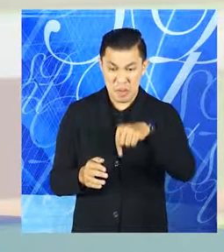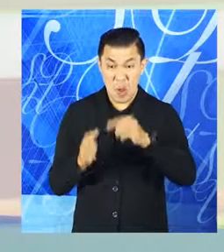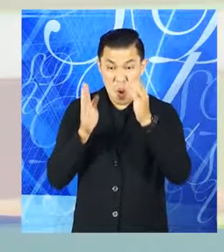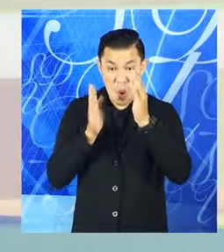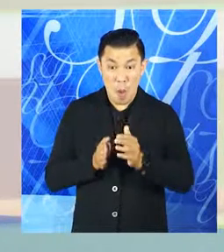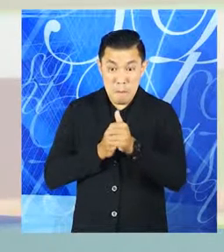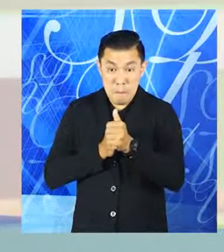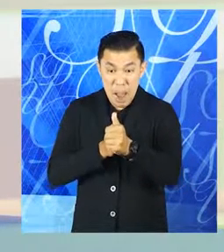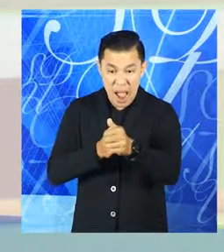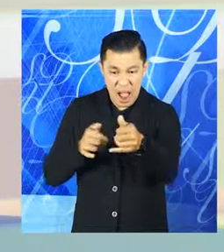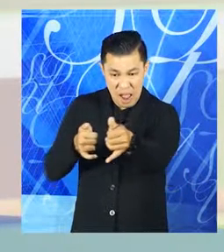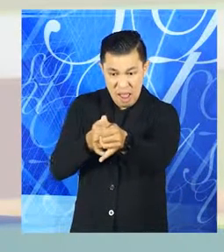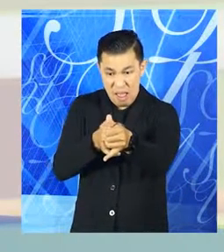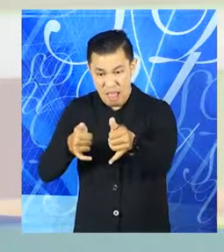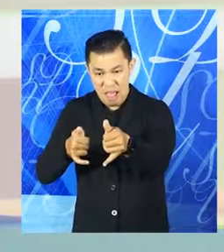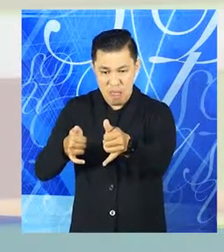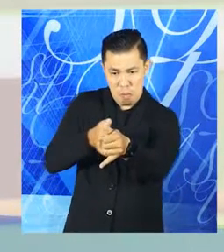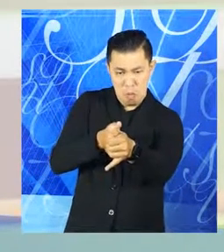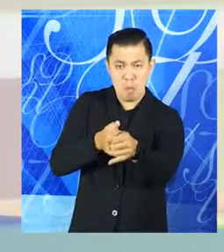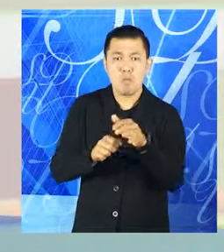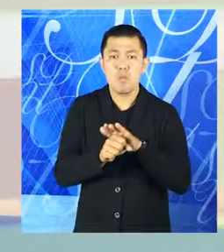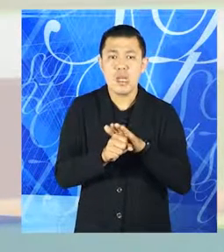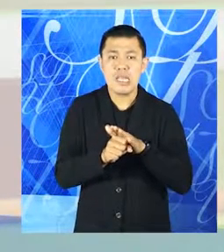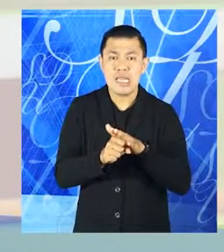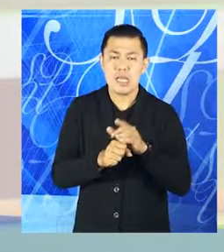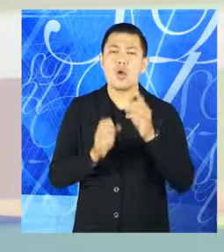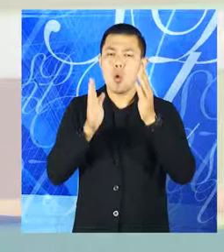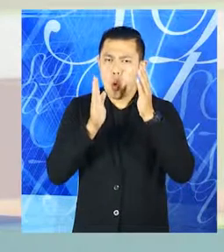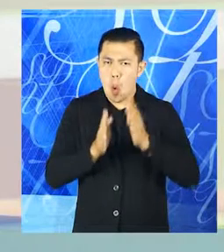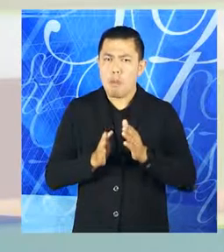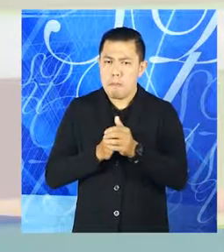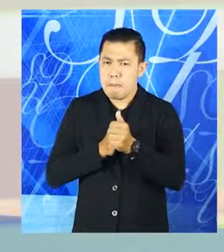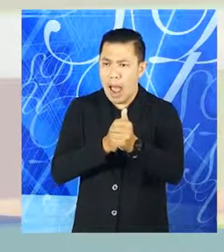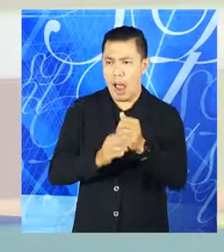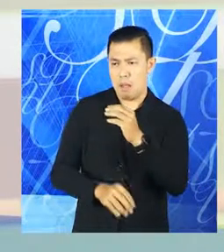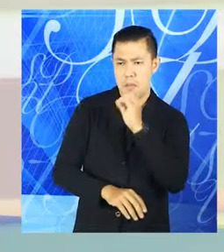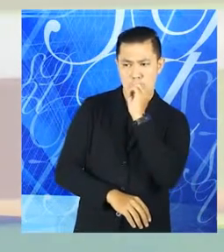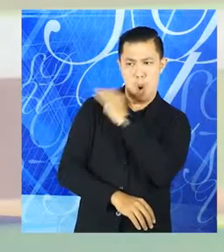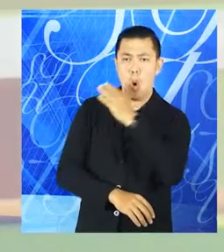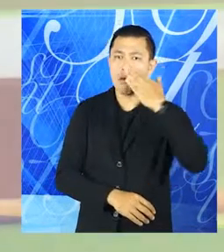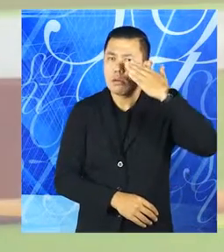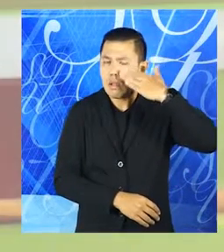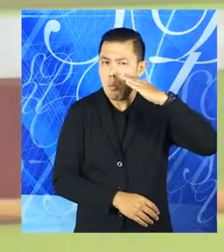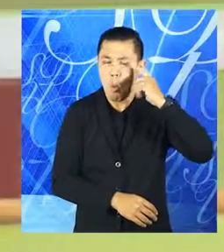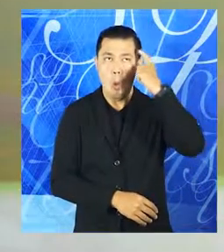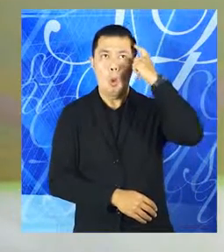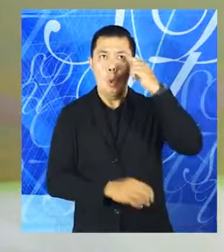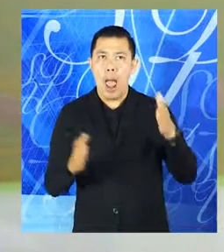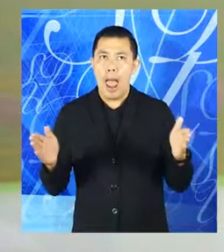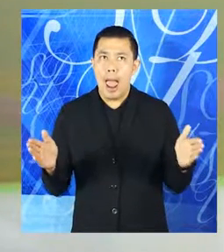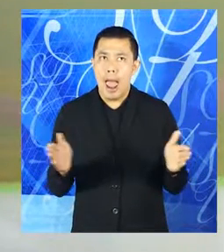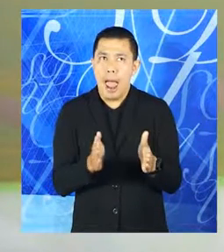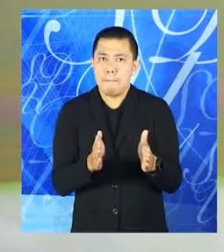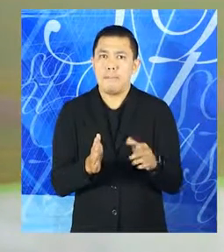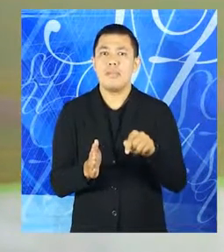ำทางเดินได้เพียงคนเดียวดังนั้นคนนำทางจะส่งสัญญาณให้คนตาบอดทราบว่าข้